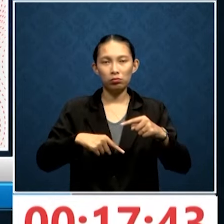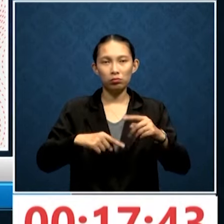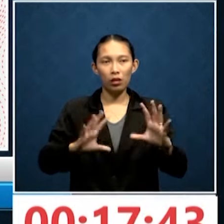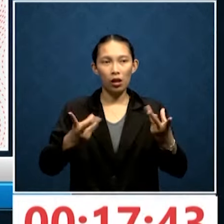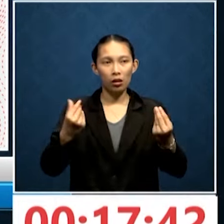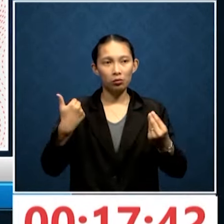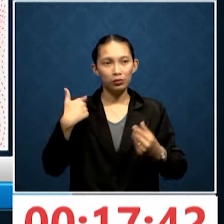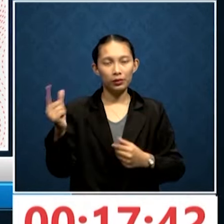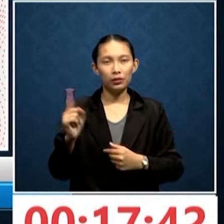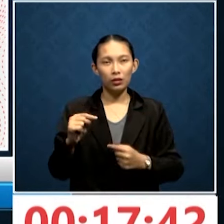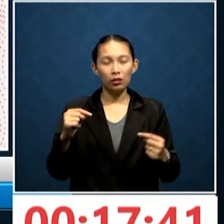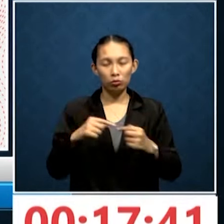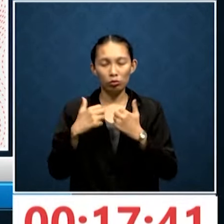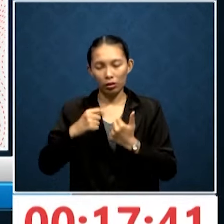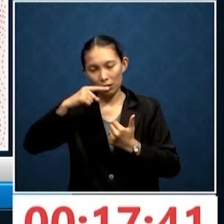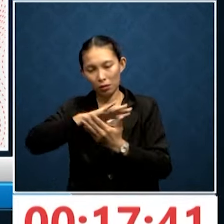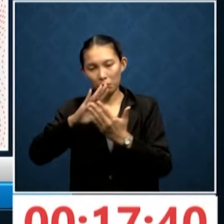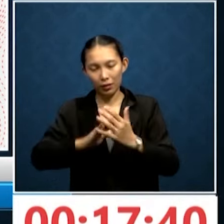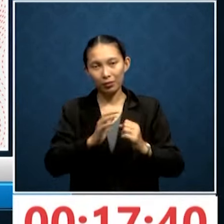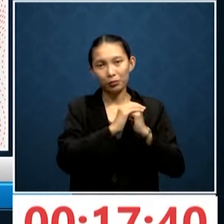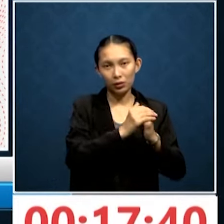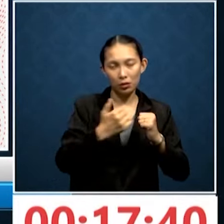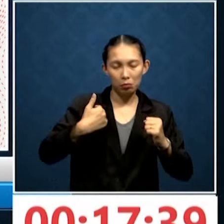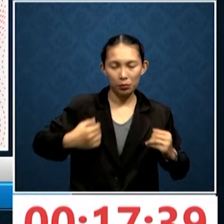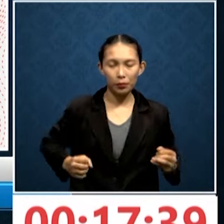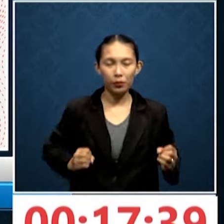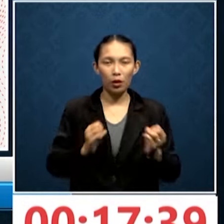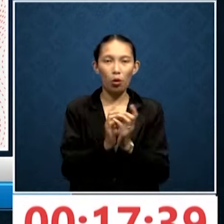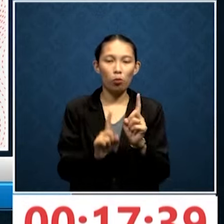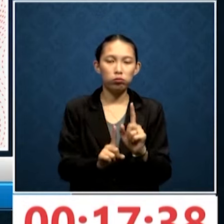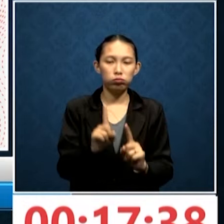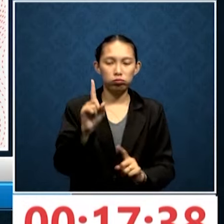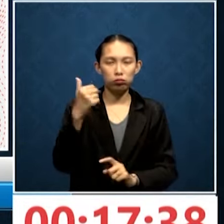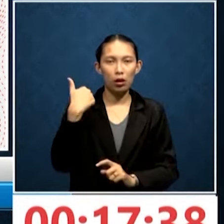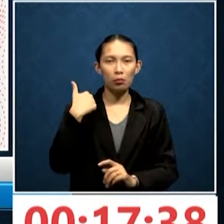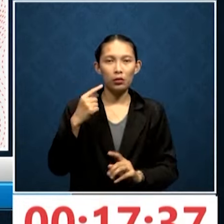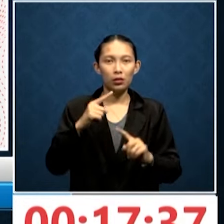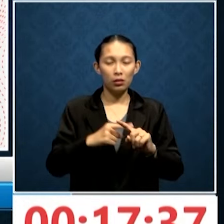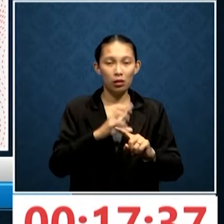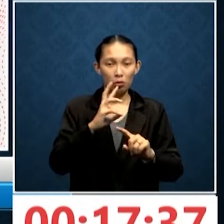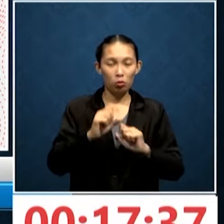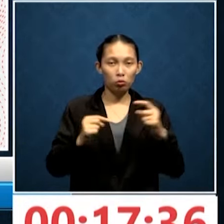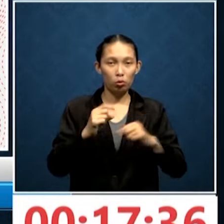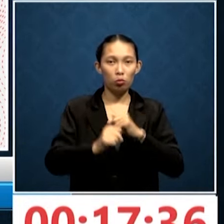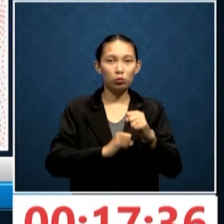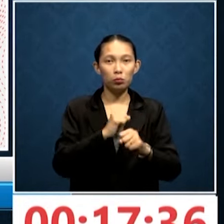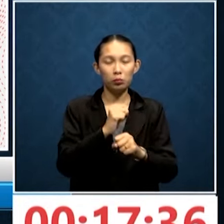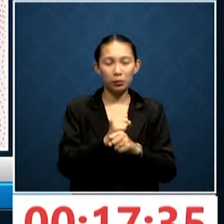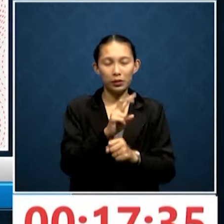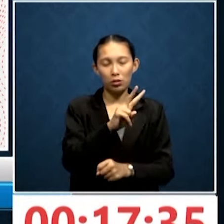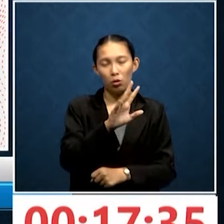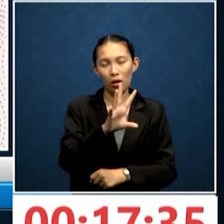าดดุลกับจีนติดต่อกันมีแนวโน้มสูงขึ้นเรื่อยๆโดยใน6เดือนแรกของปี